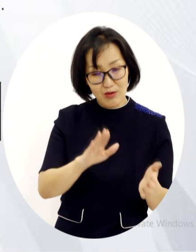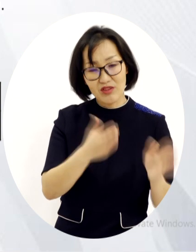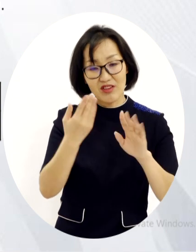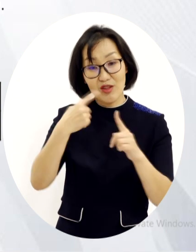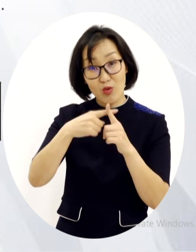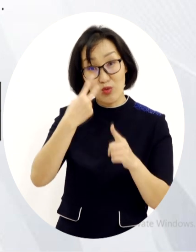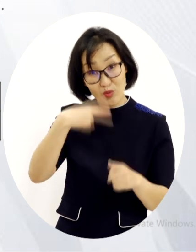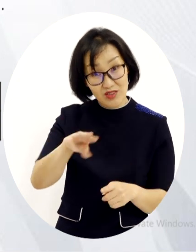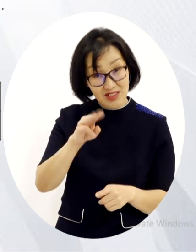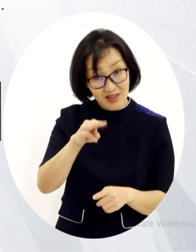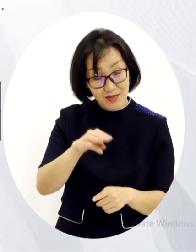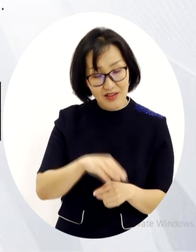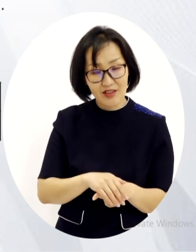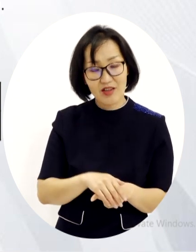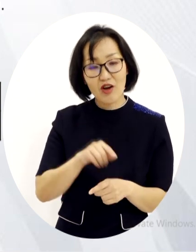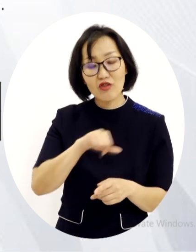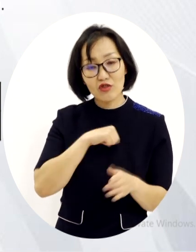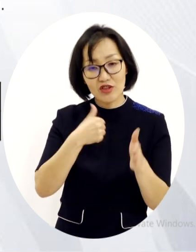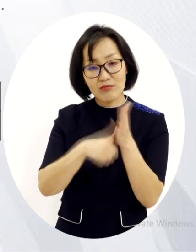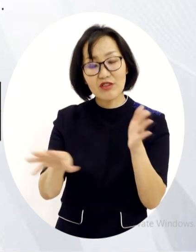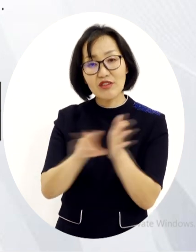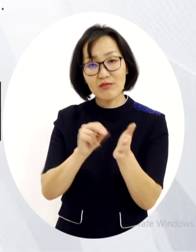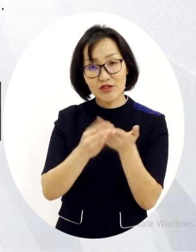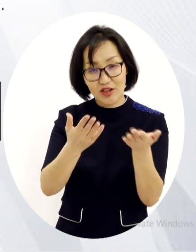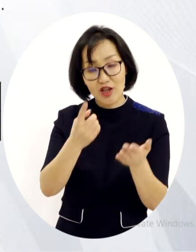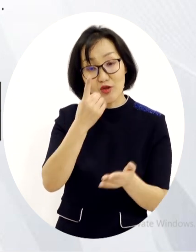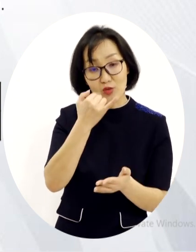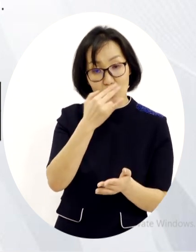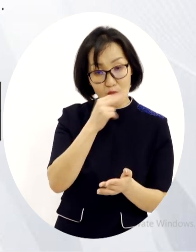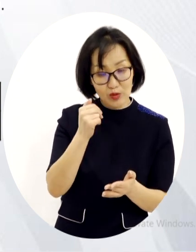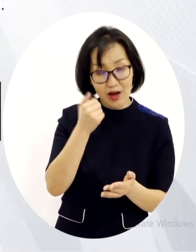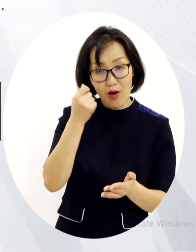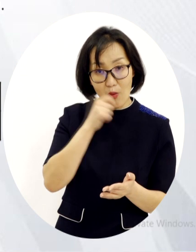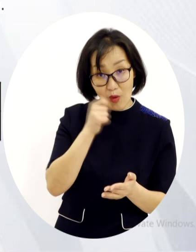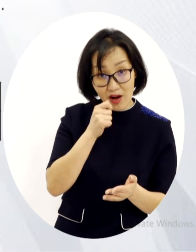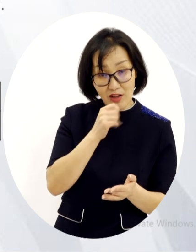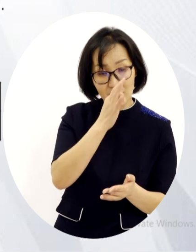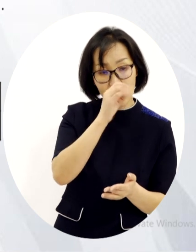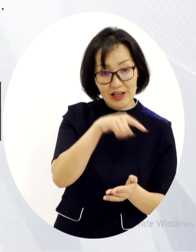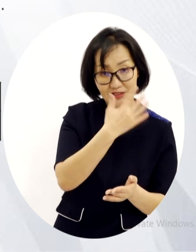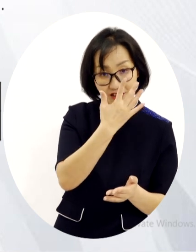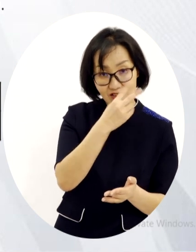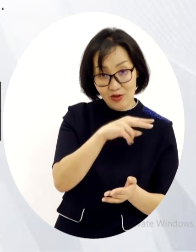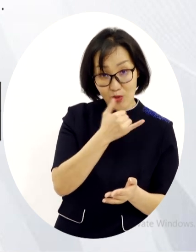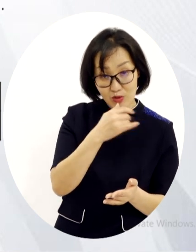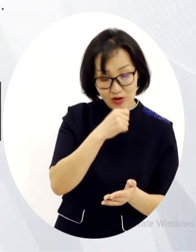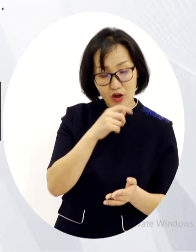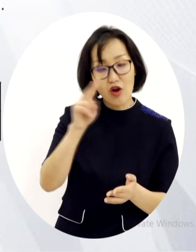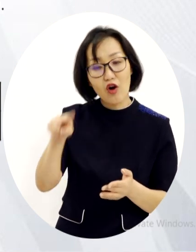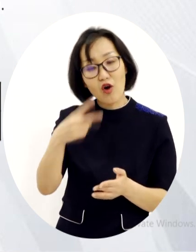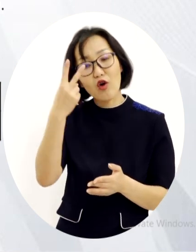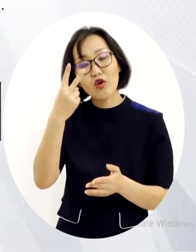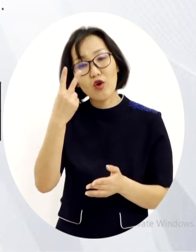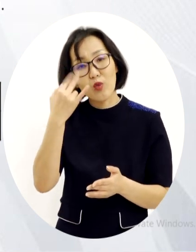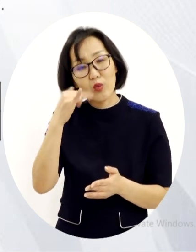литр. За, бүгдээрээ дэвтэртээ бичичээ. Нэг удаа угаахад тэг бүхэл 10.5 литр, хоёр дахь